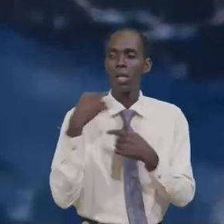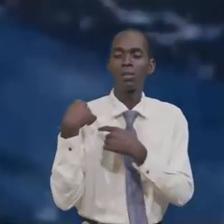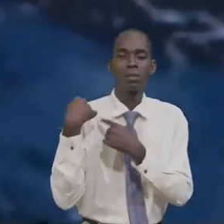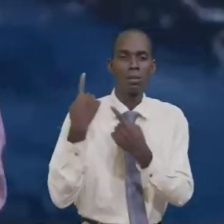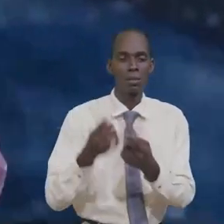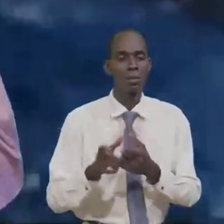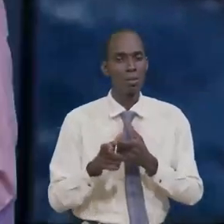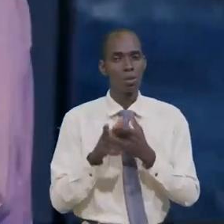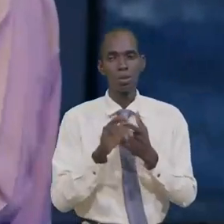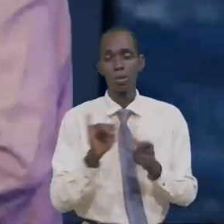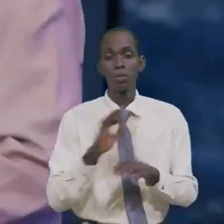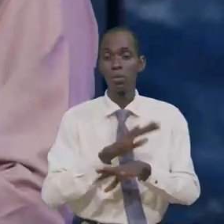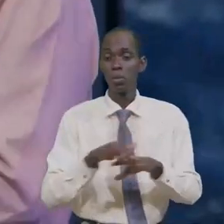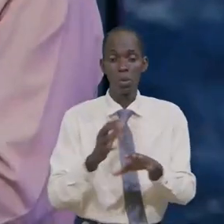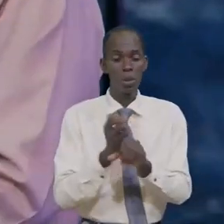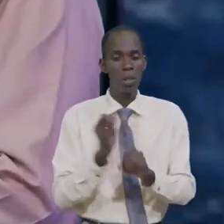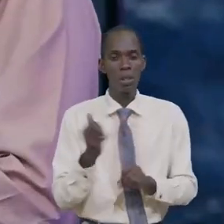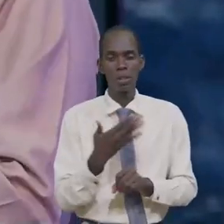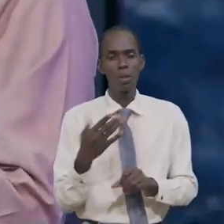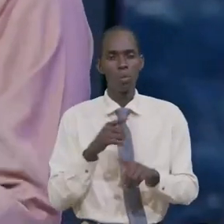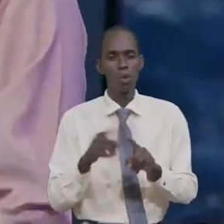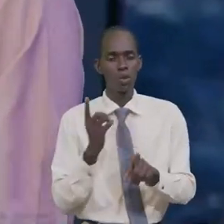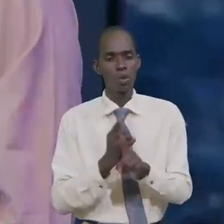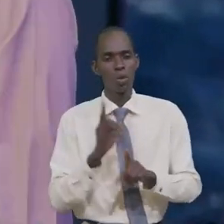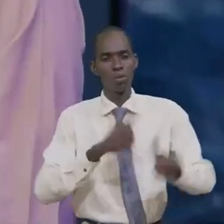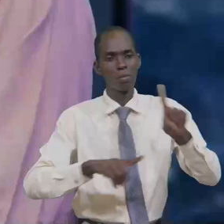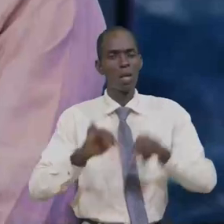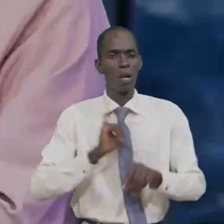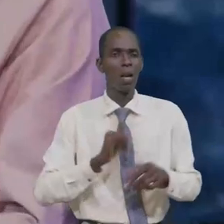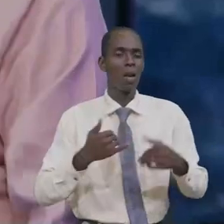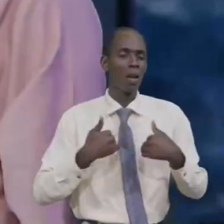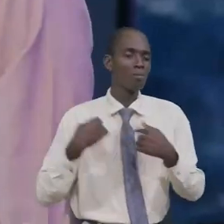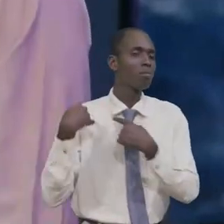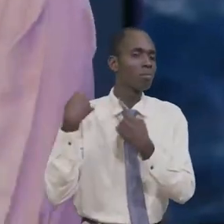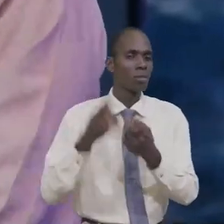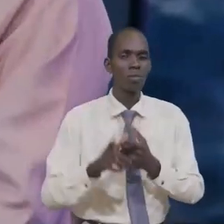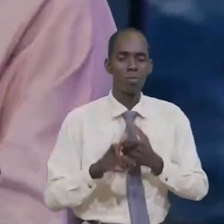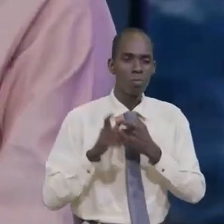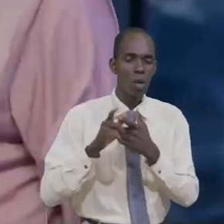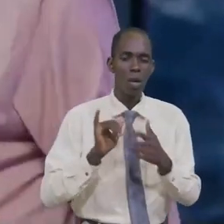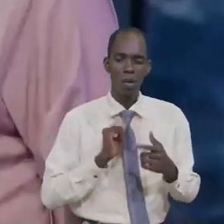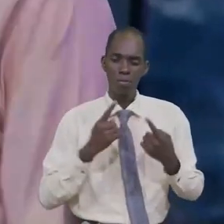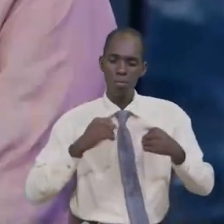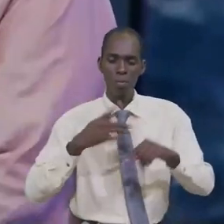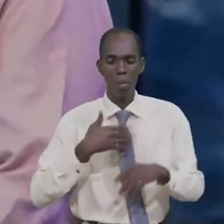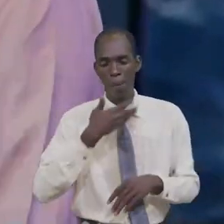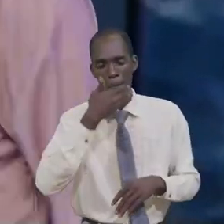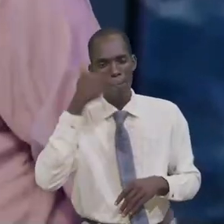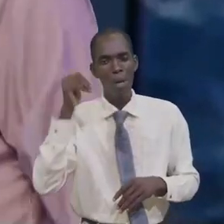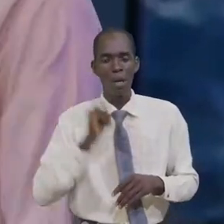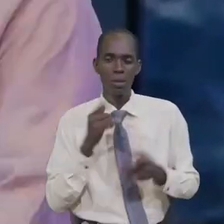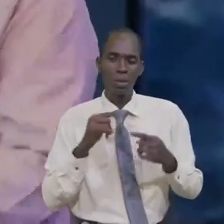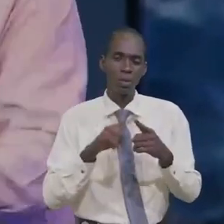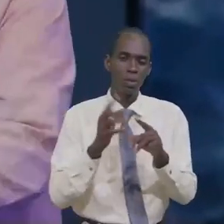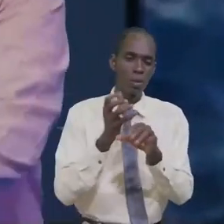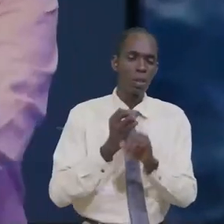et vous dites bonjour je fais de mon mieux je parcours la vie j'essaie de réaliser quelque chose j'ai la détermination je